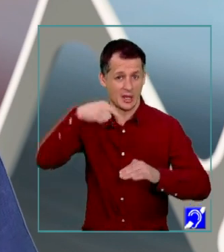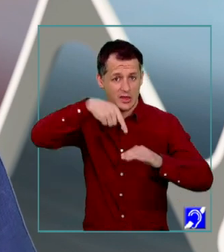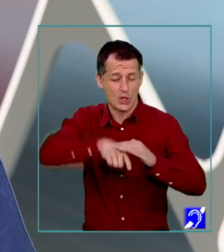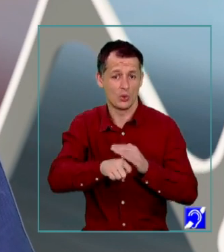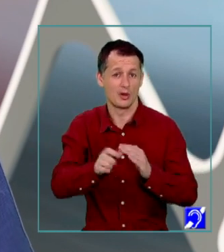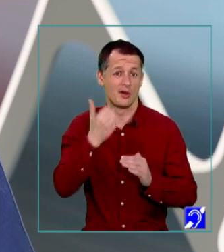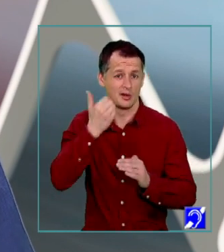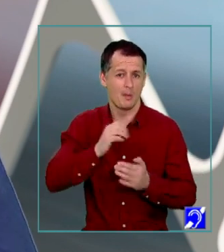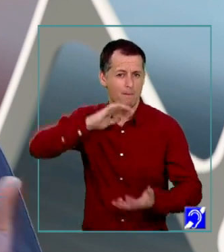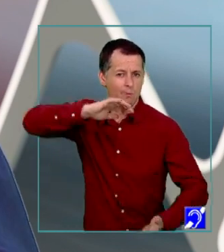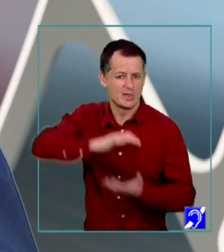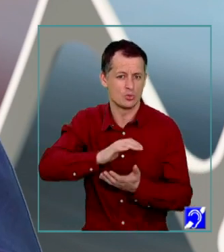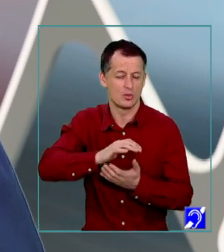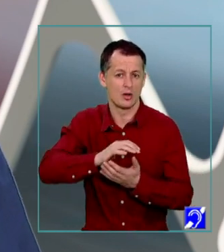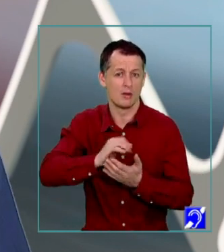limită maximă.